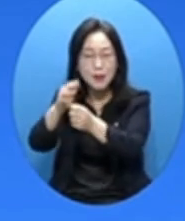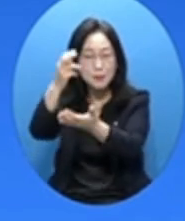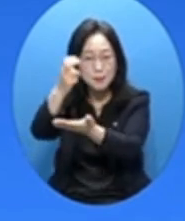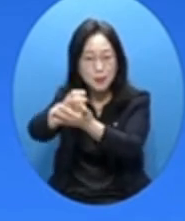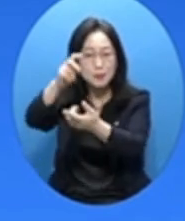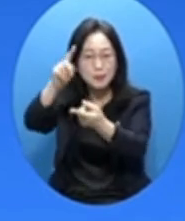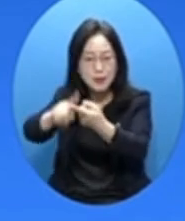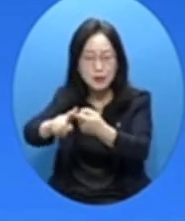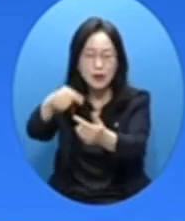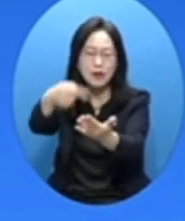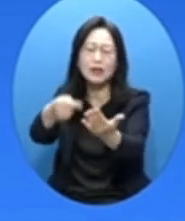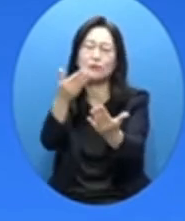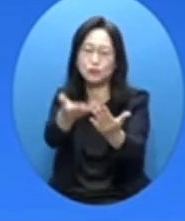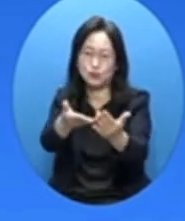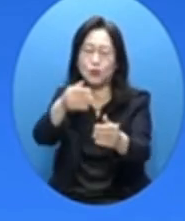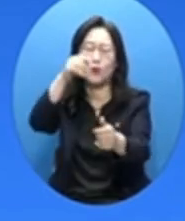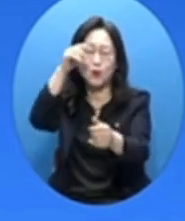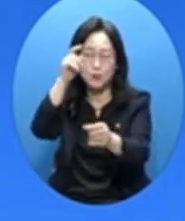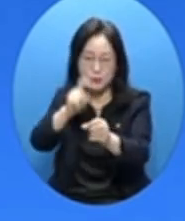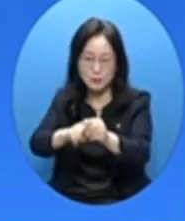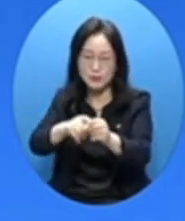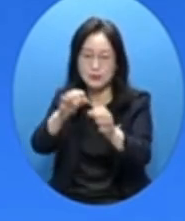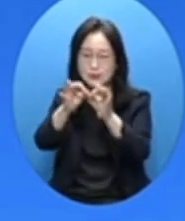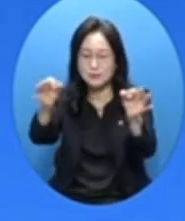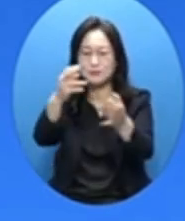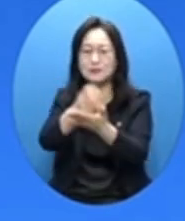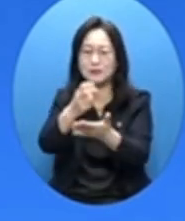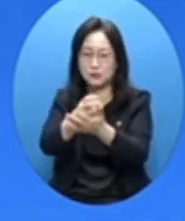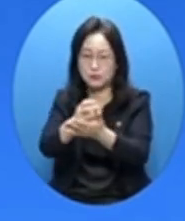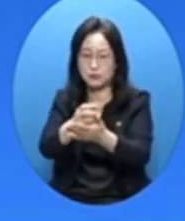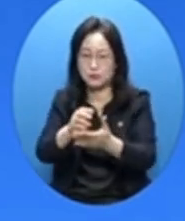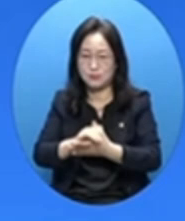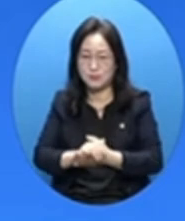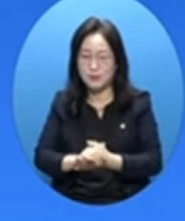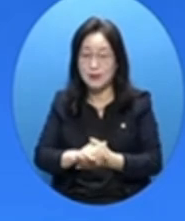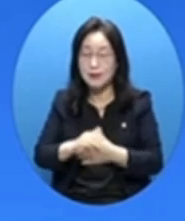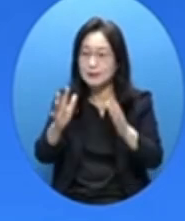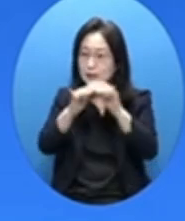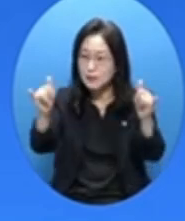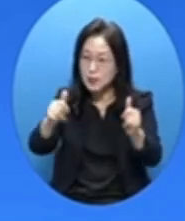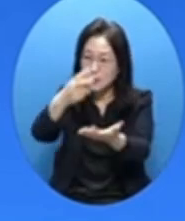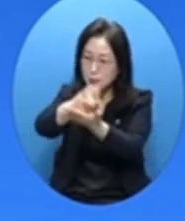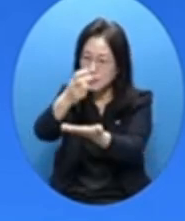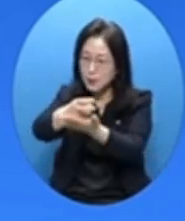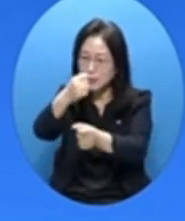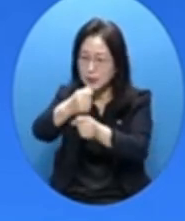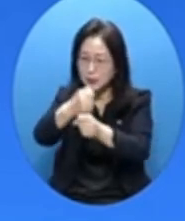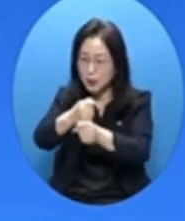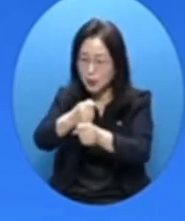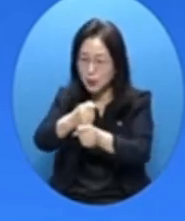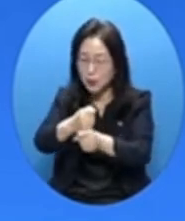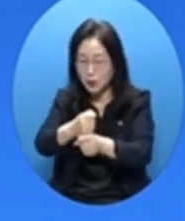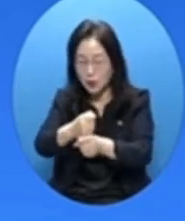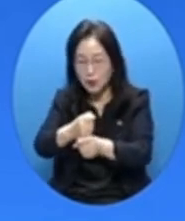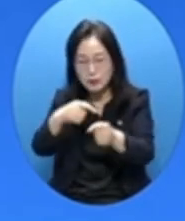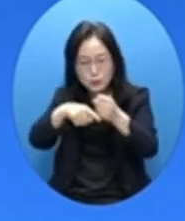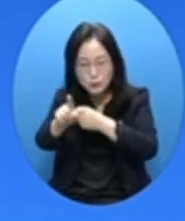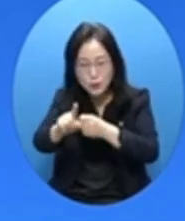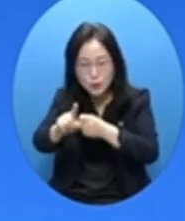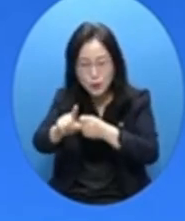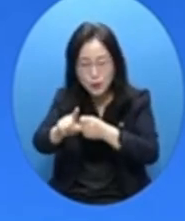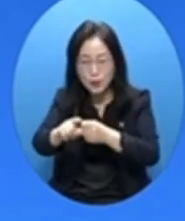알게 해 주기 위해서 십계명을 만들어 놓으신 것입니다 사람들은 법을 만들면 그 법을 갖고 사람들의